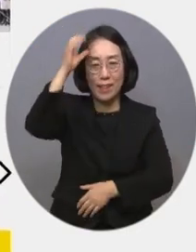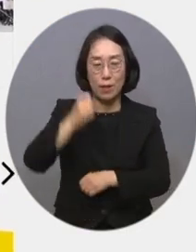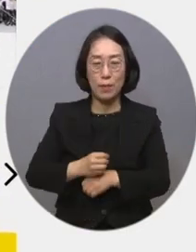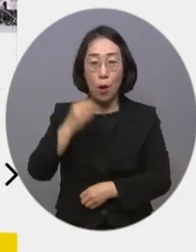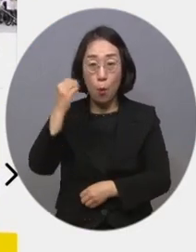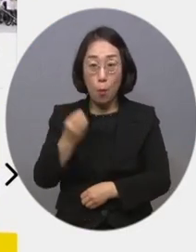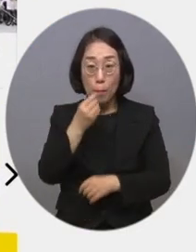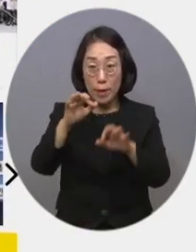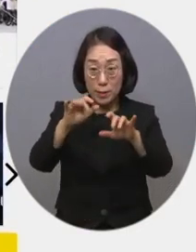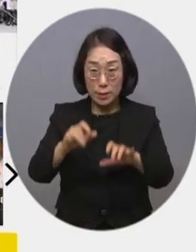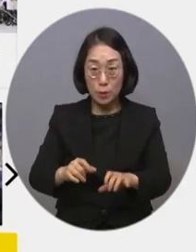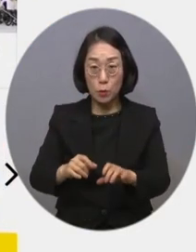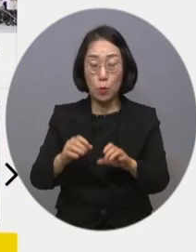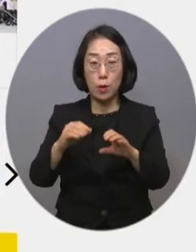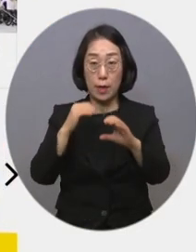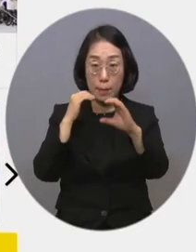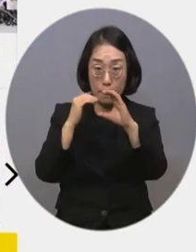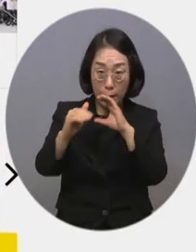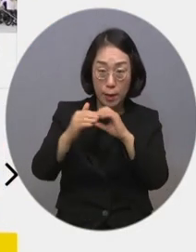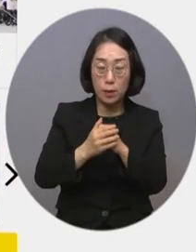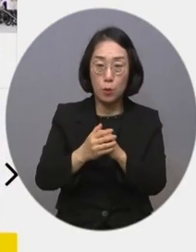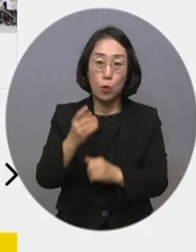홈페이지 또는 전자우편,